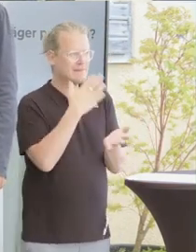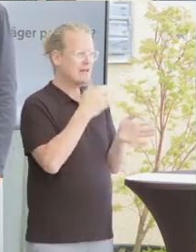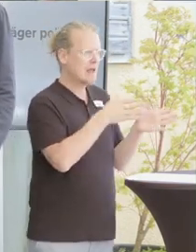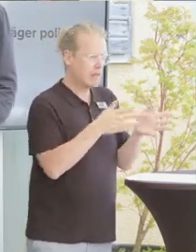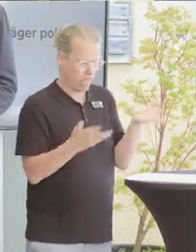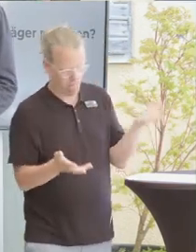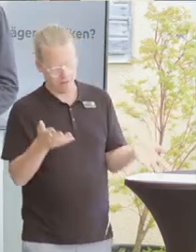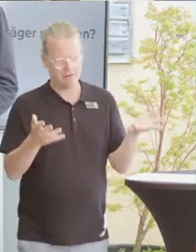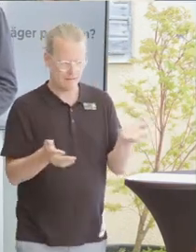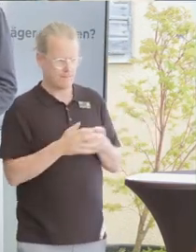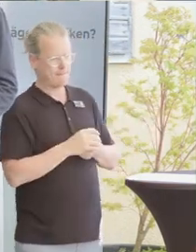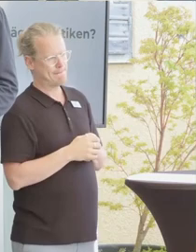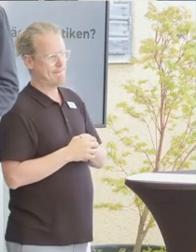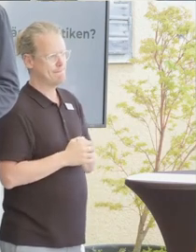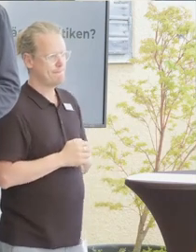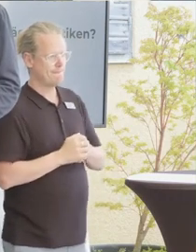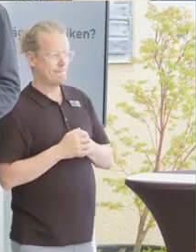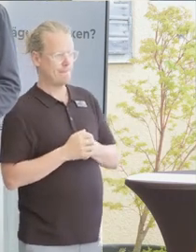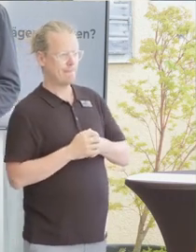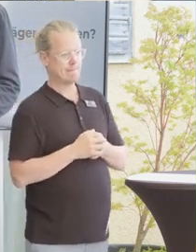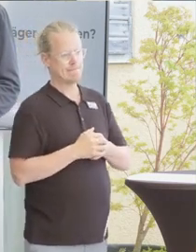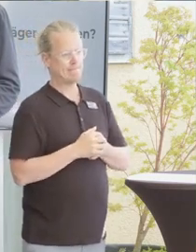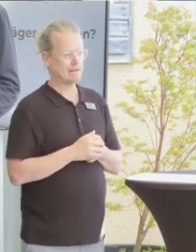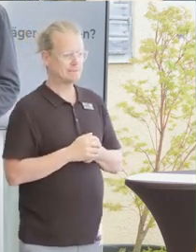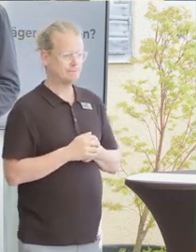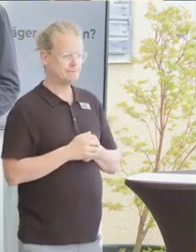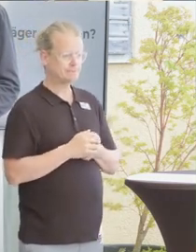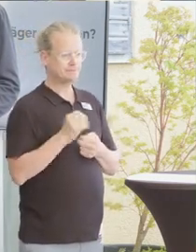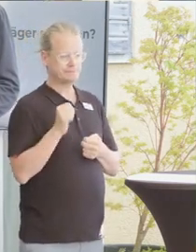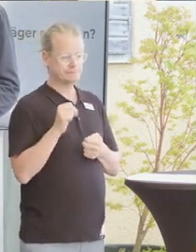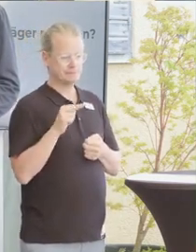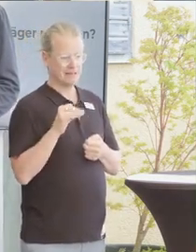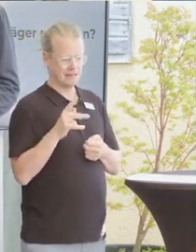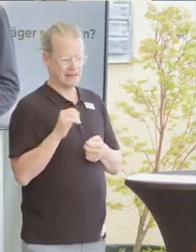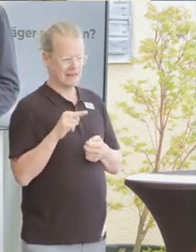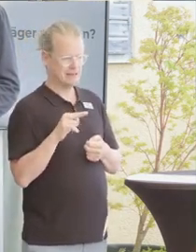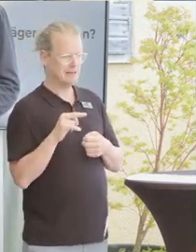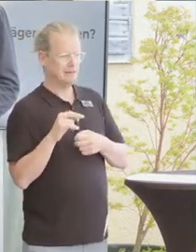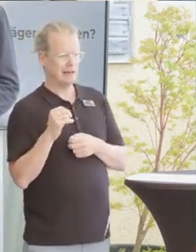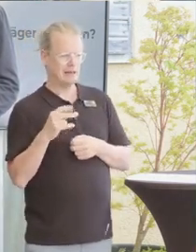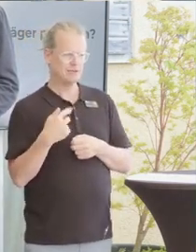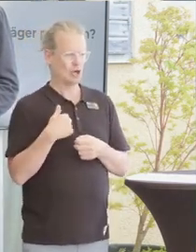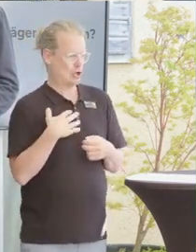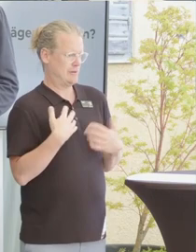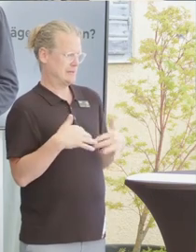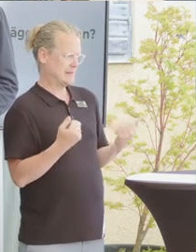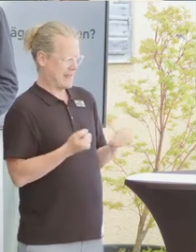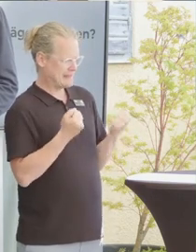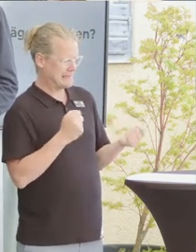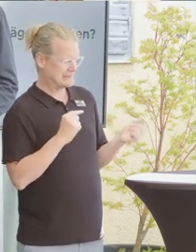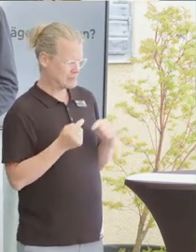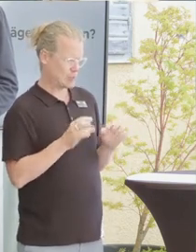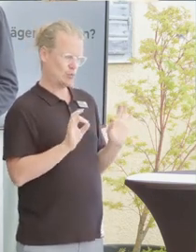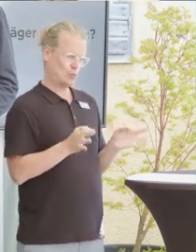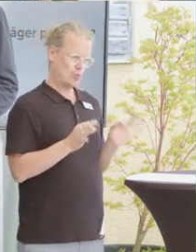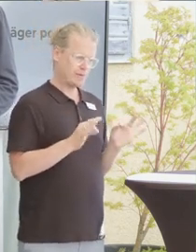du? Jag tycker det är en jättespännande diskussion. Jag ser det som en del av ett viktigt samtal om hur vi kan lösa en del av de här